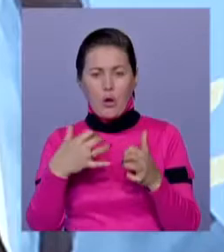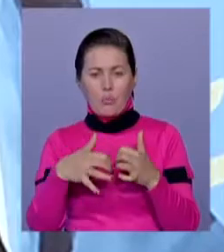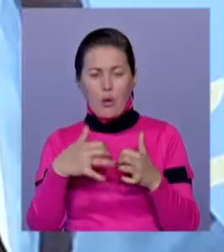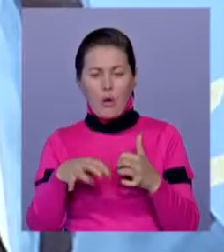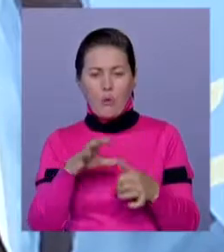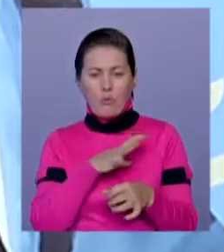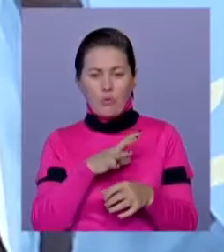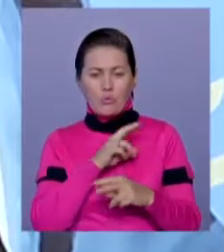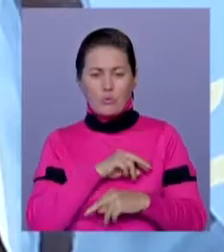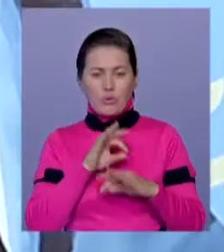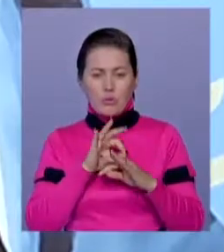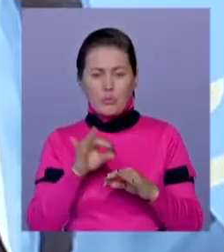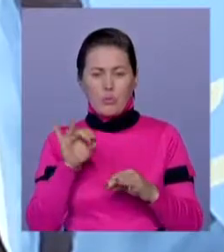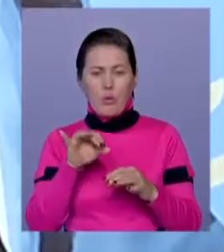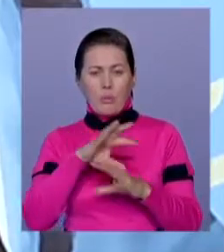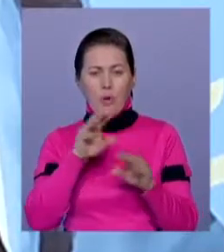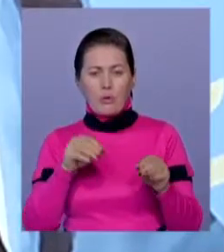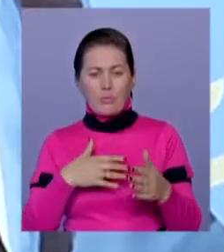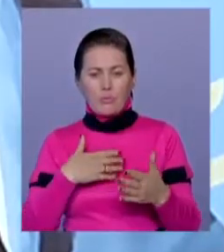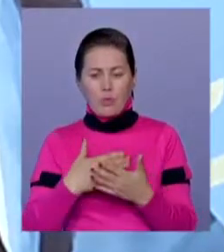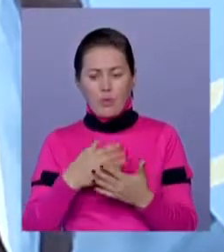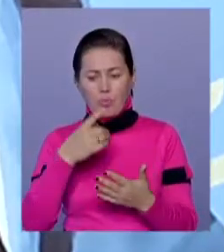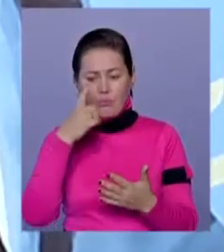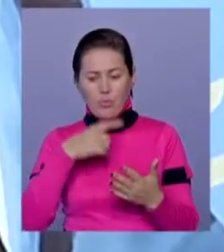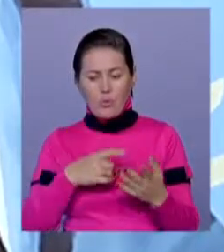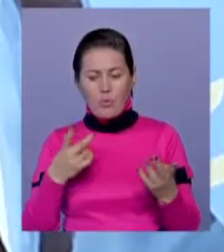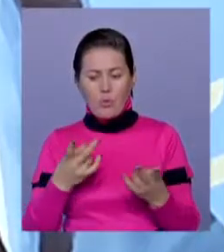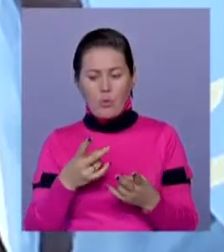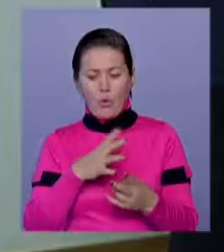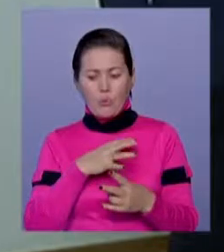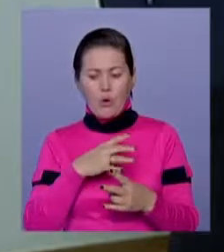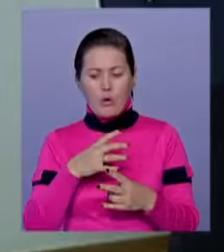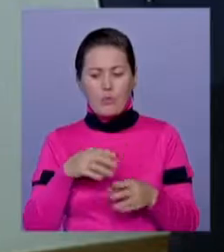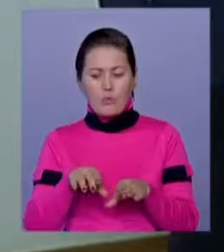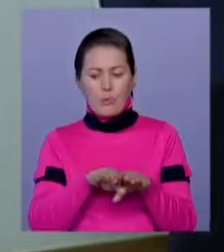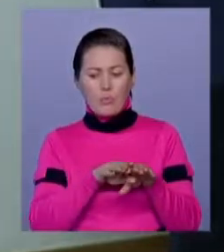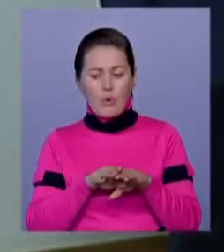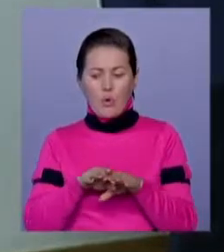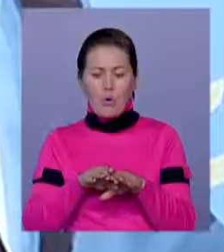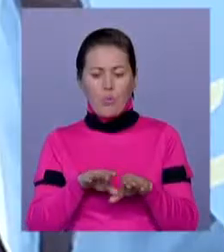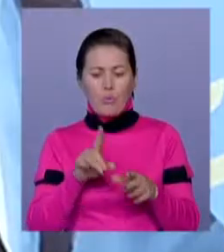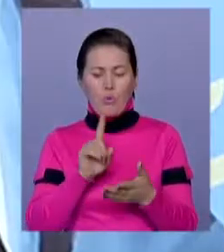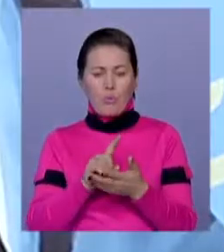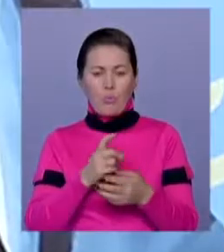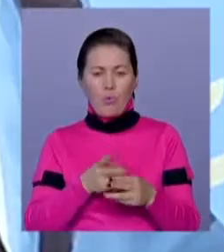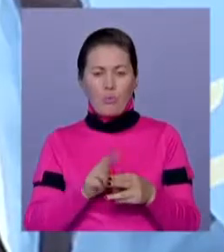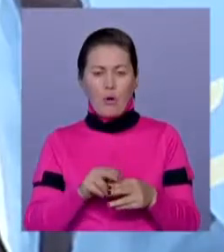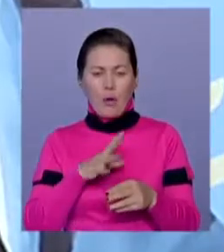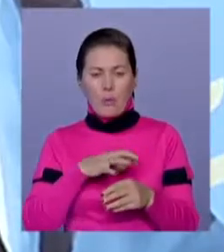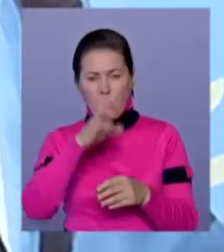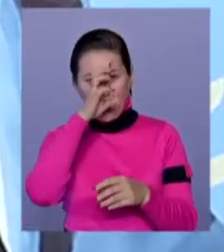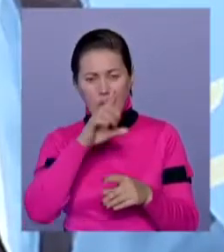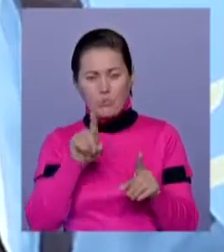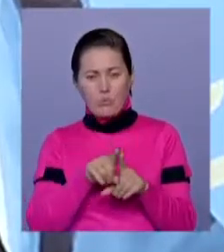үшін жұмыс істеу, ол үшін бәріміз берік болуымыз керек, тұтас болуымыз керек. Сондықтан ел